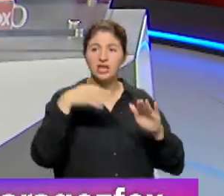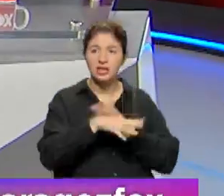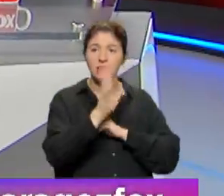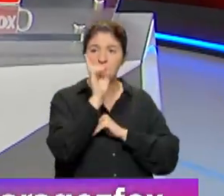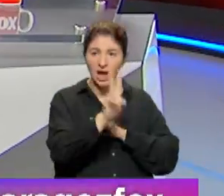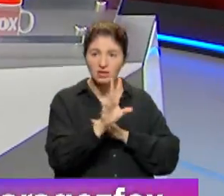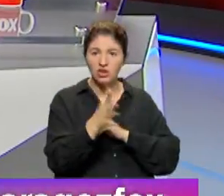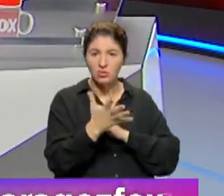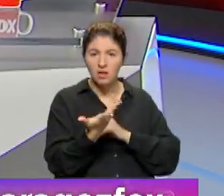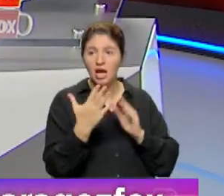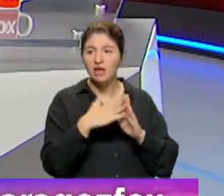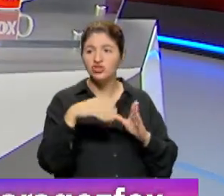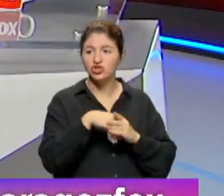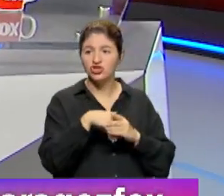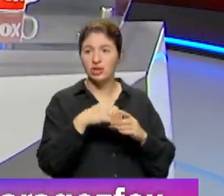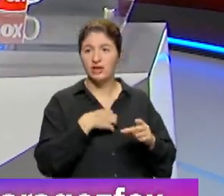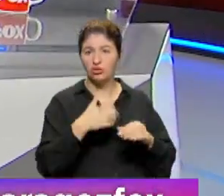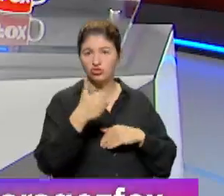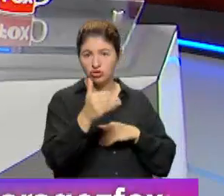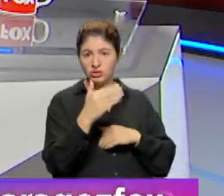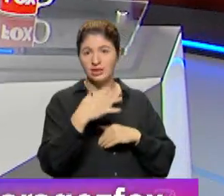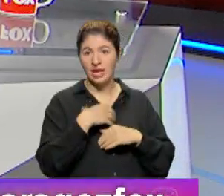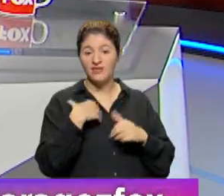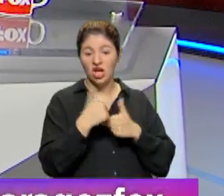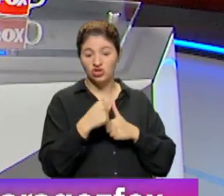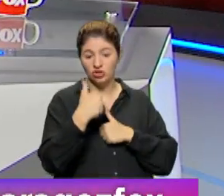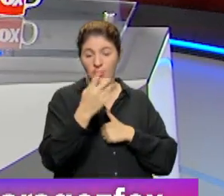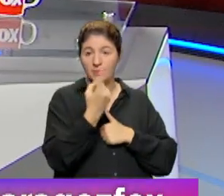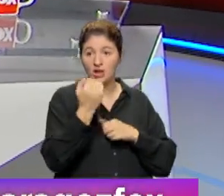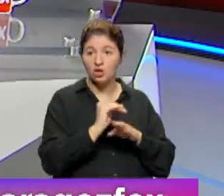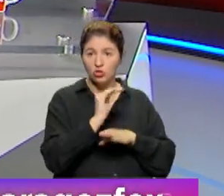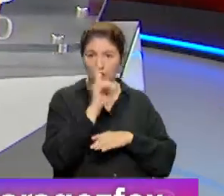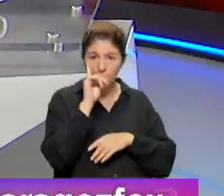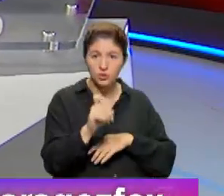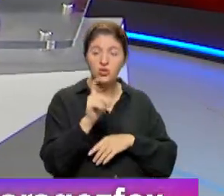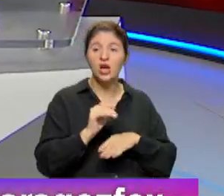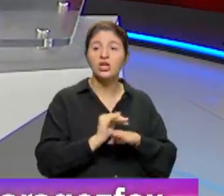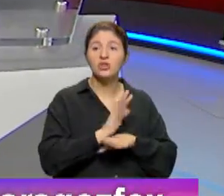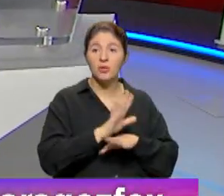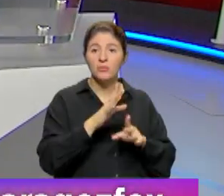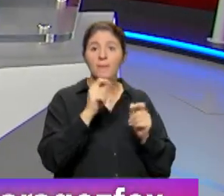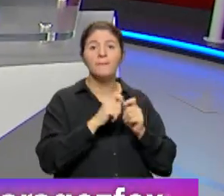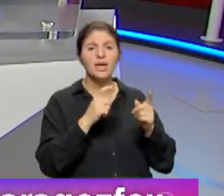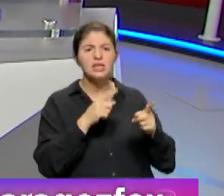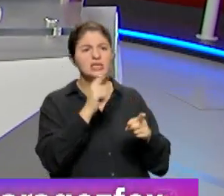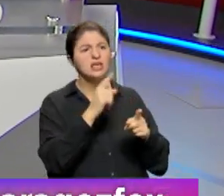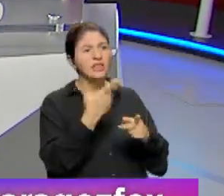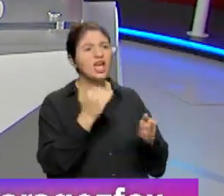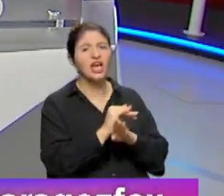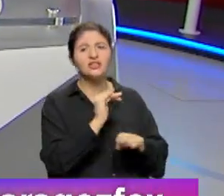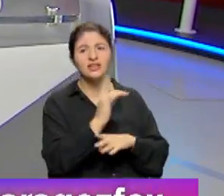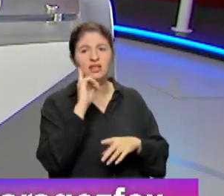baktı acaba evinde kendilerinin dışından kendisi ve eşinin dışında birisi yaşıyor mu yaşamıyor mu Beril Eee senden ne